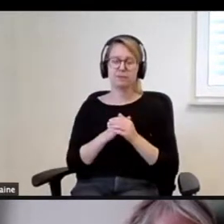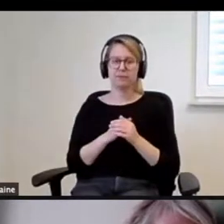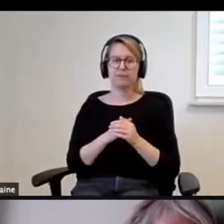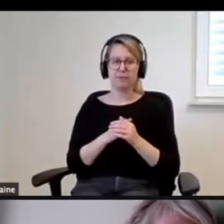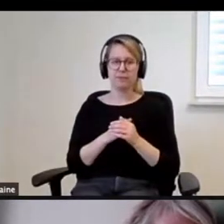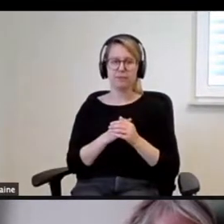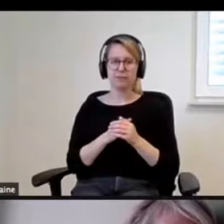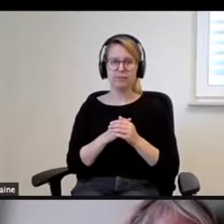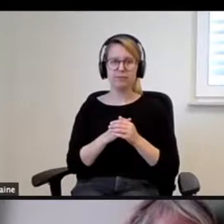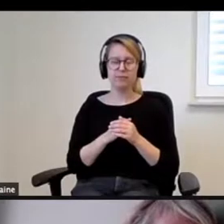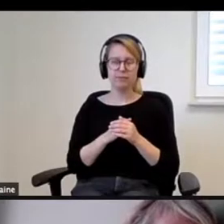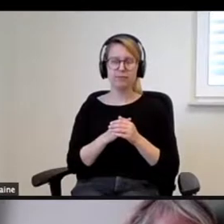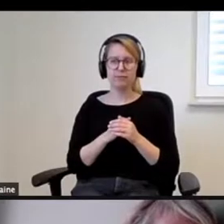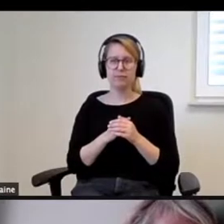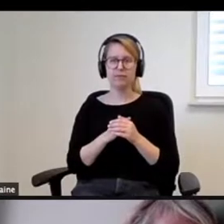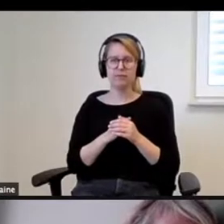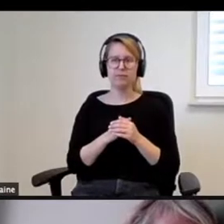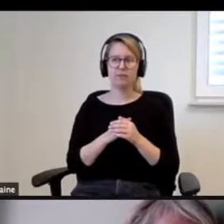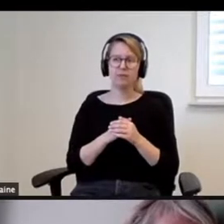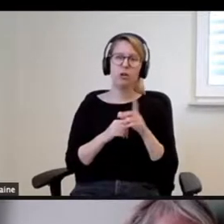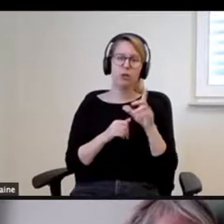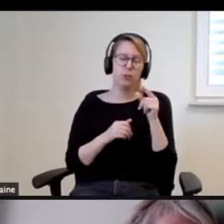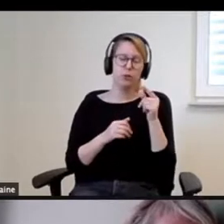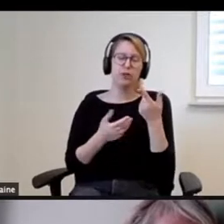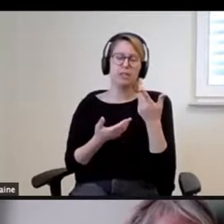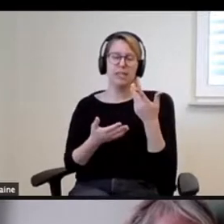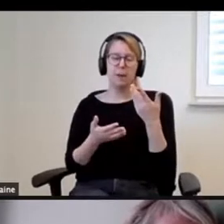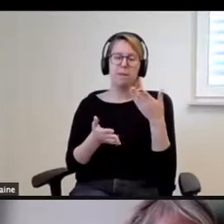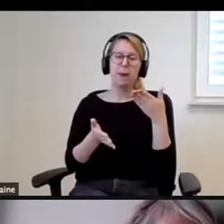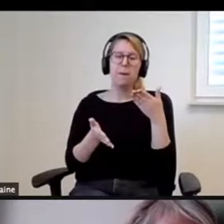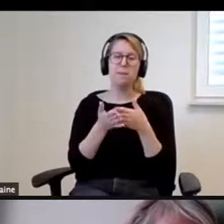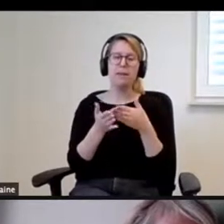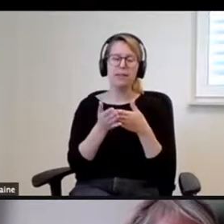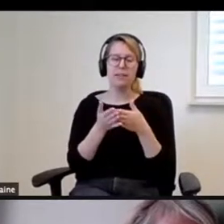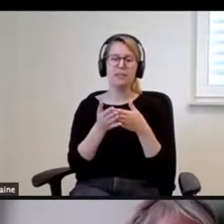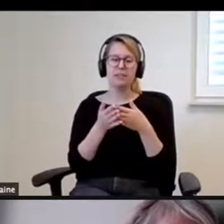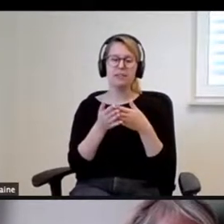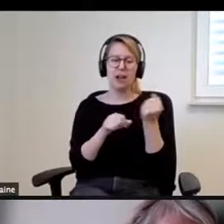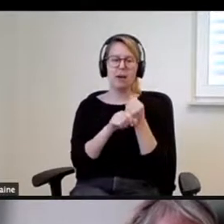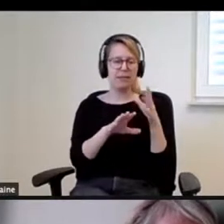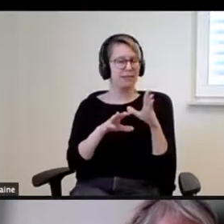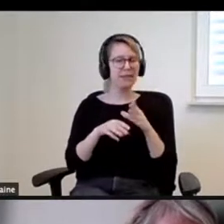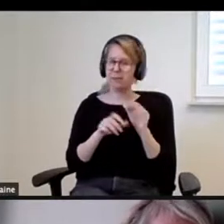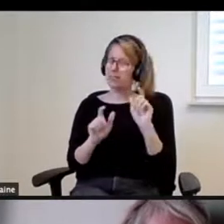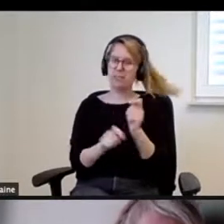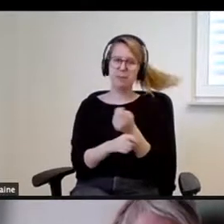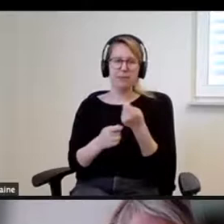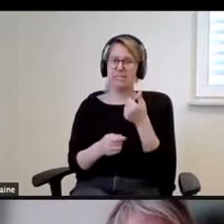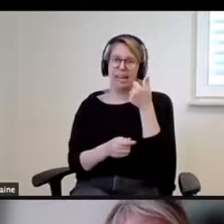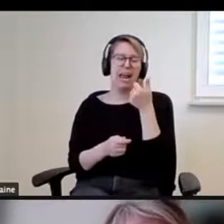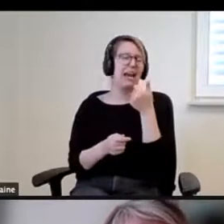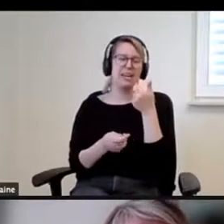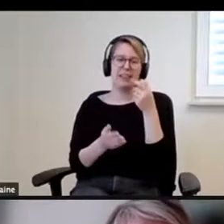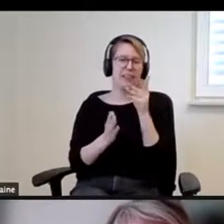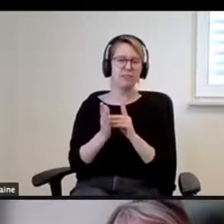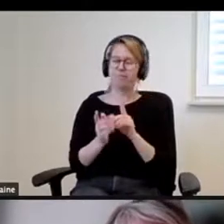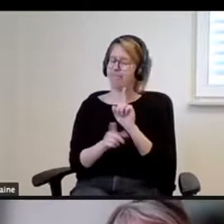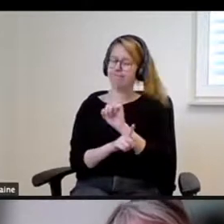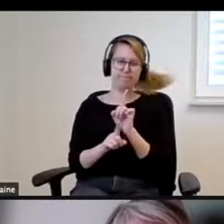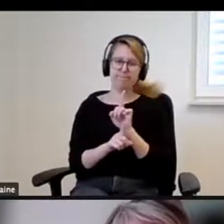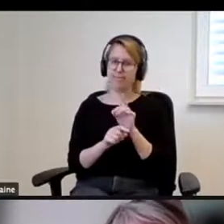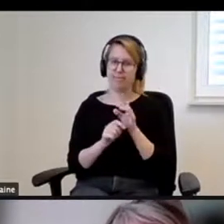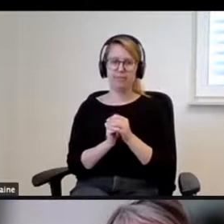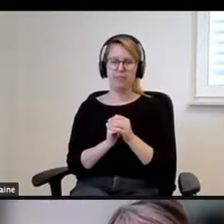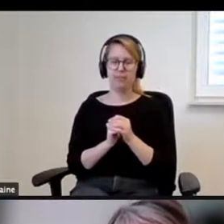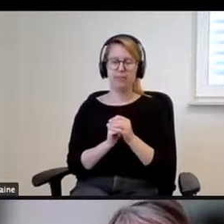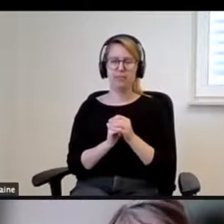handicapé. Néanmoins, je réfère quand même à l'excellent rapport de ma collègue verte Catherine Langenzippen sur toutes les